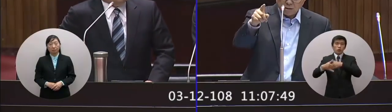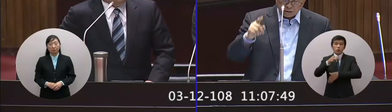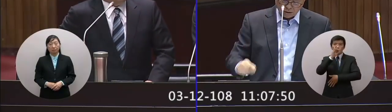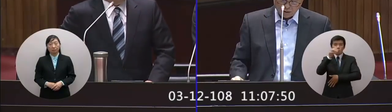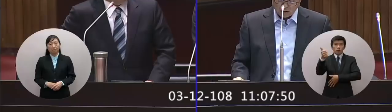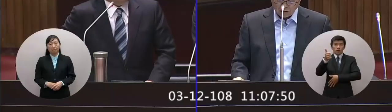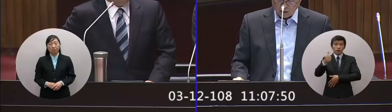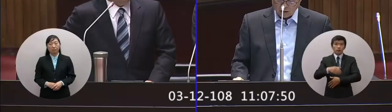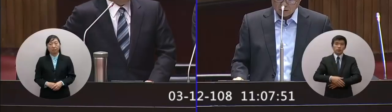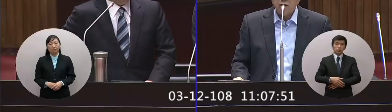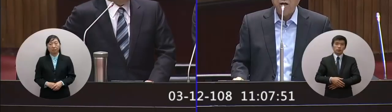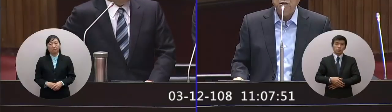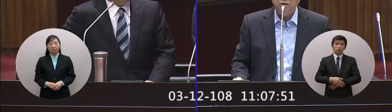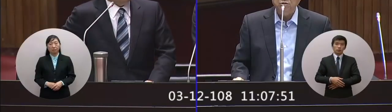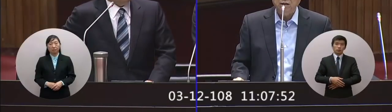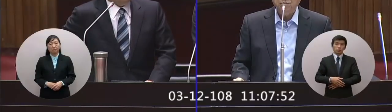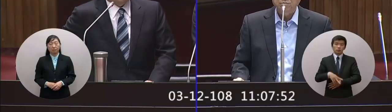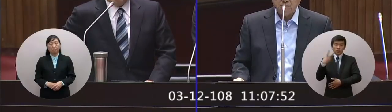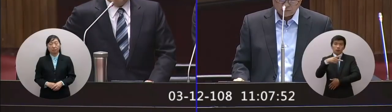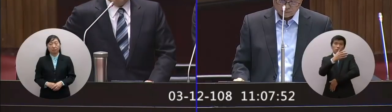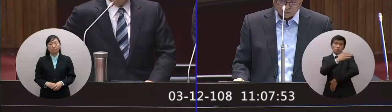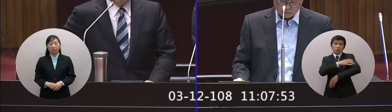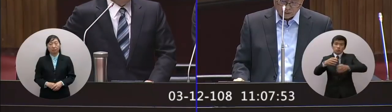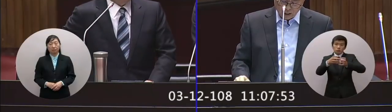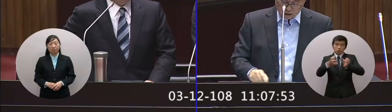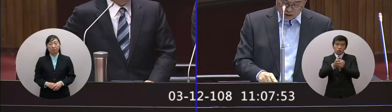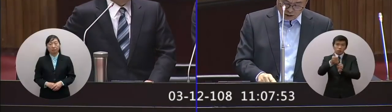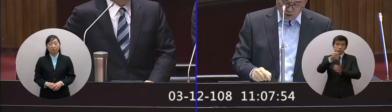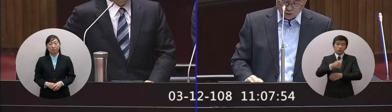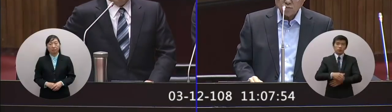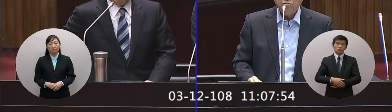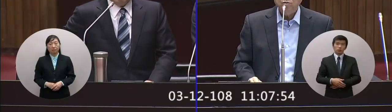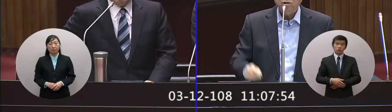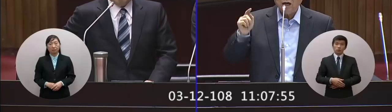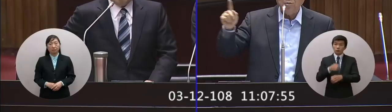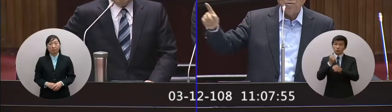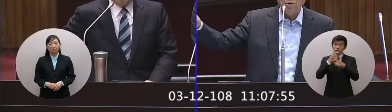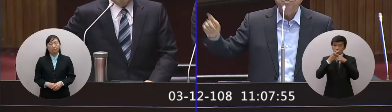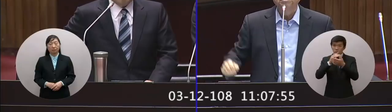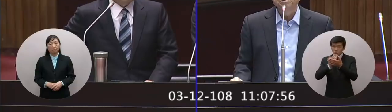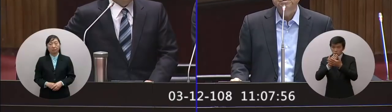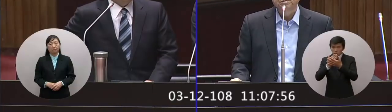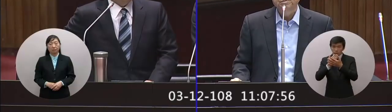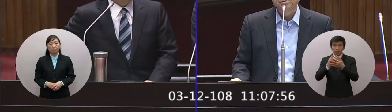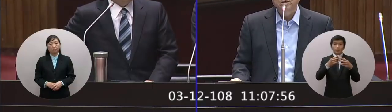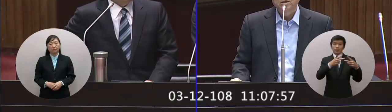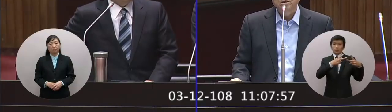跟陈良基陈部长，执行秘书蔡某某。